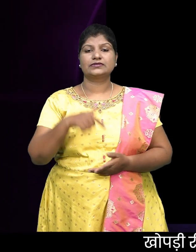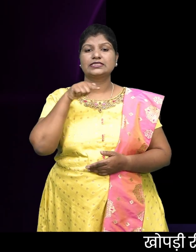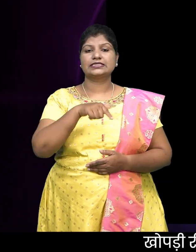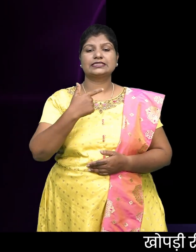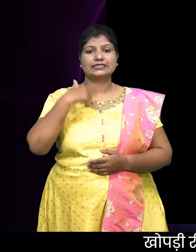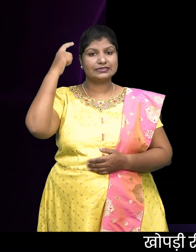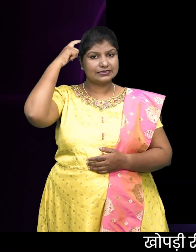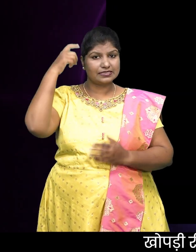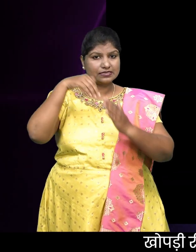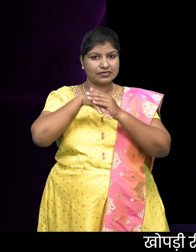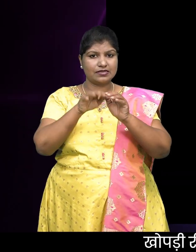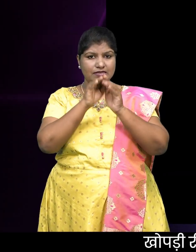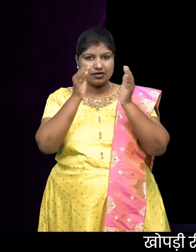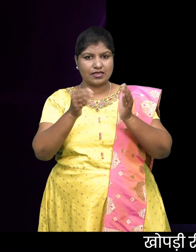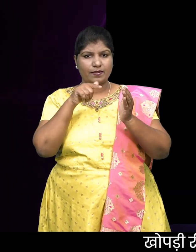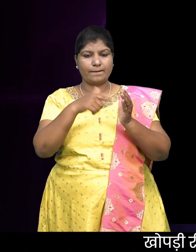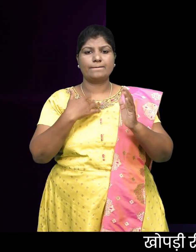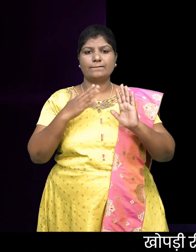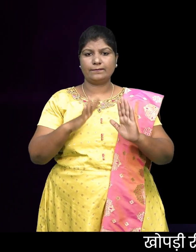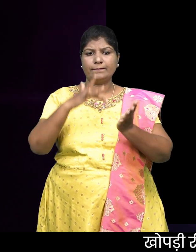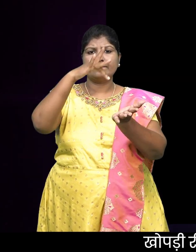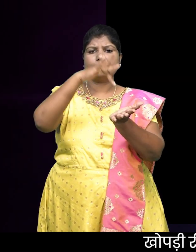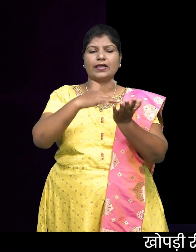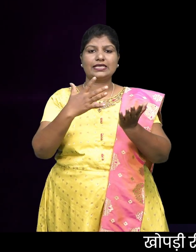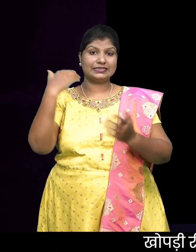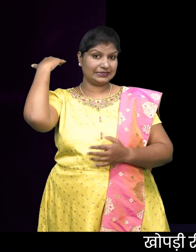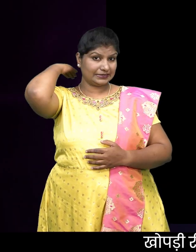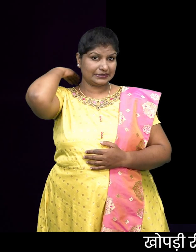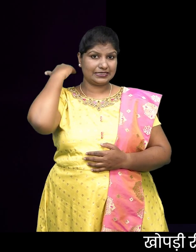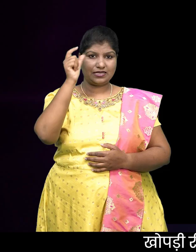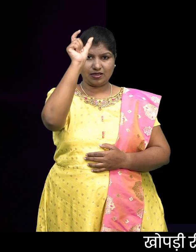खोपड़ी रीढ़ की हड्डी उसके ऊपर रखी जाती है